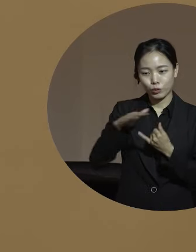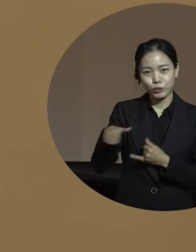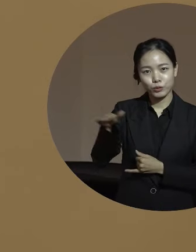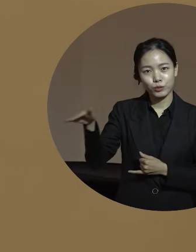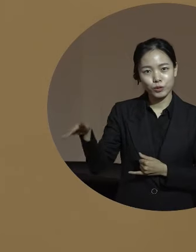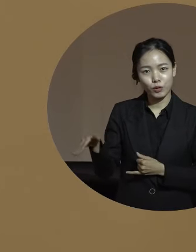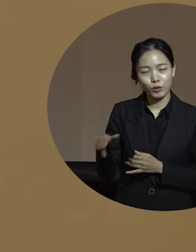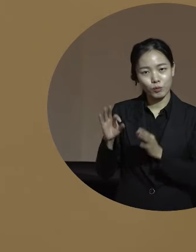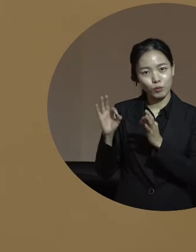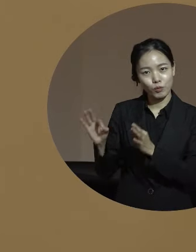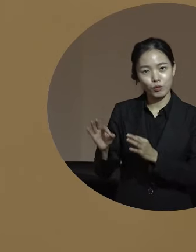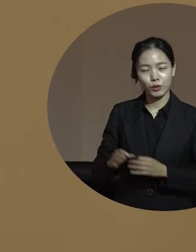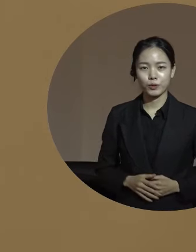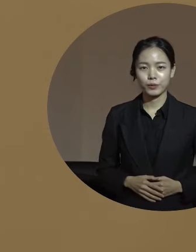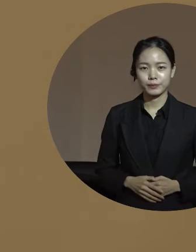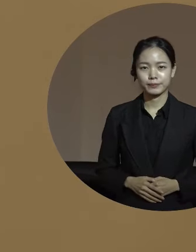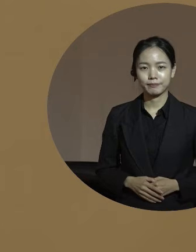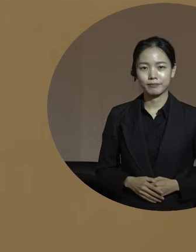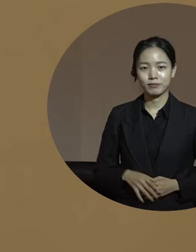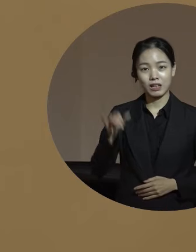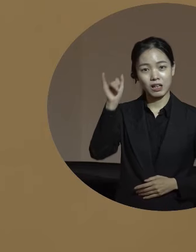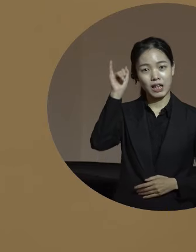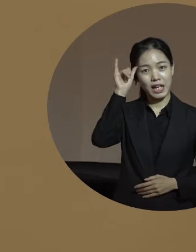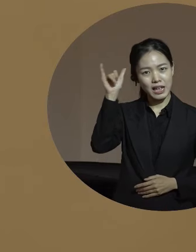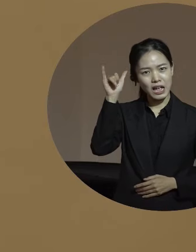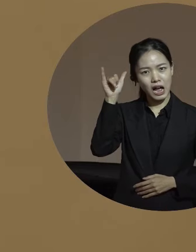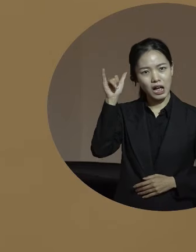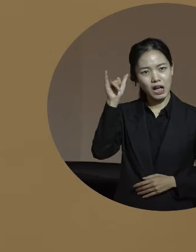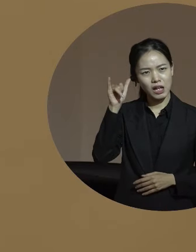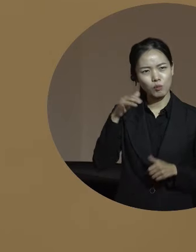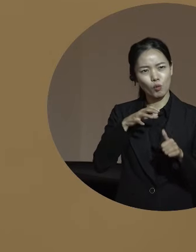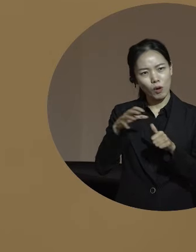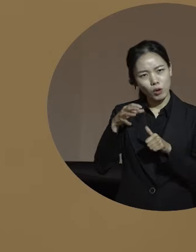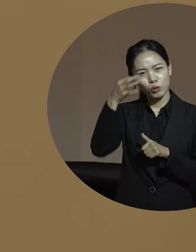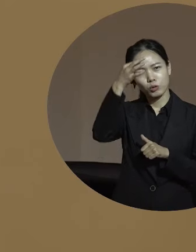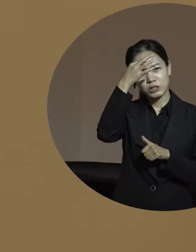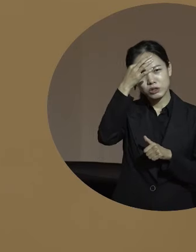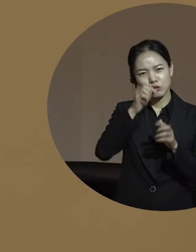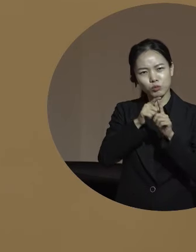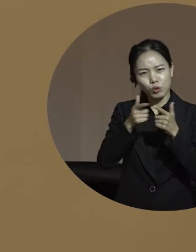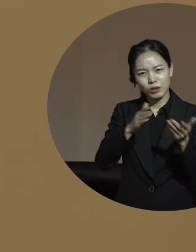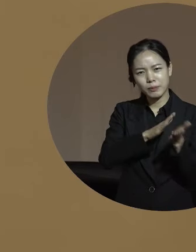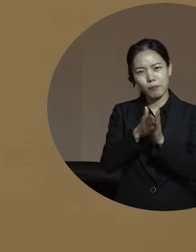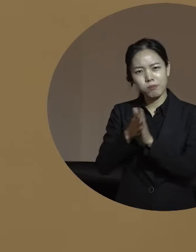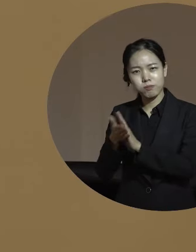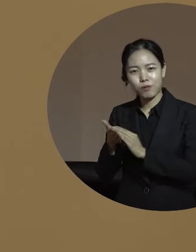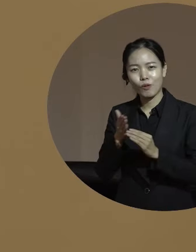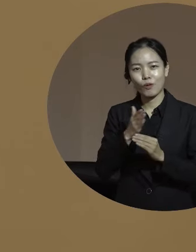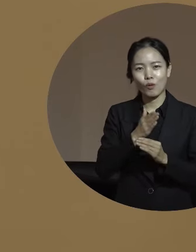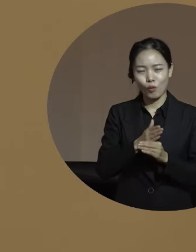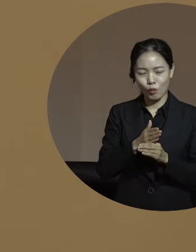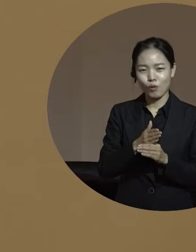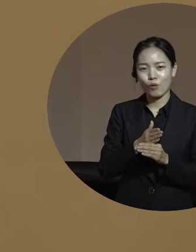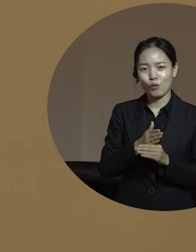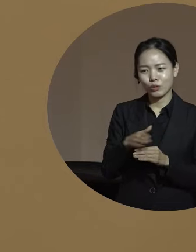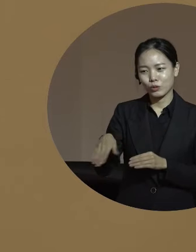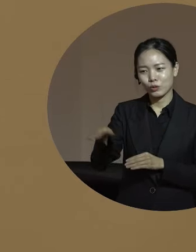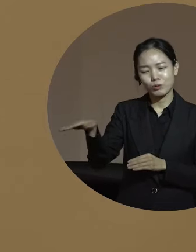아동 청소년의 경우에는 이제 AI 등 미래가 워낙에 급격하게 변화하고 있기 때문에 그들도